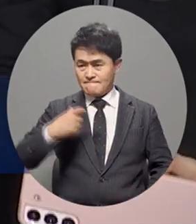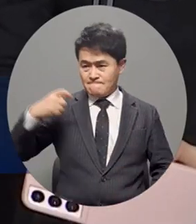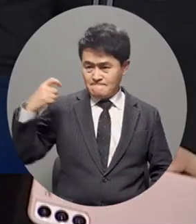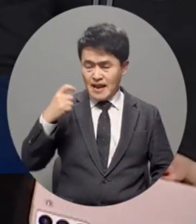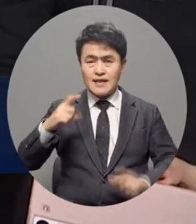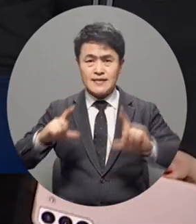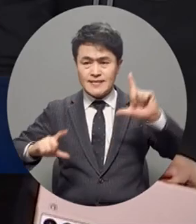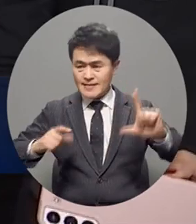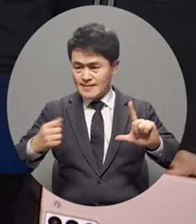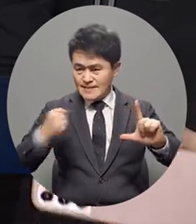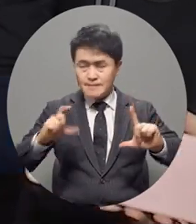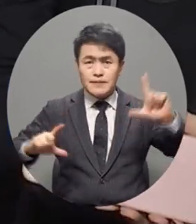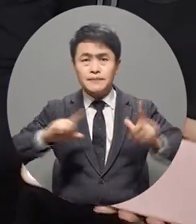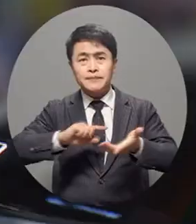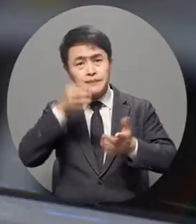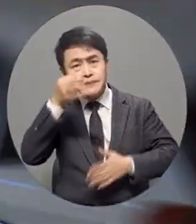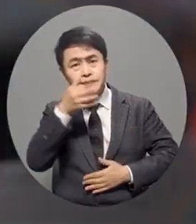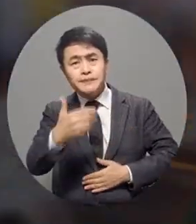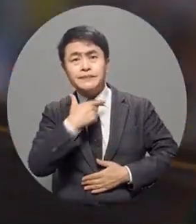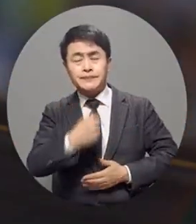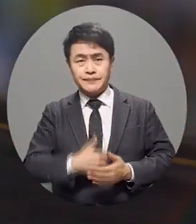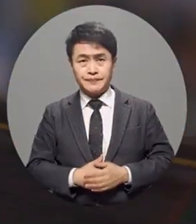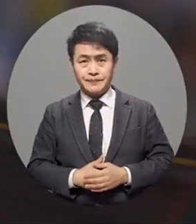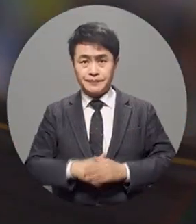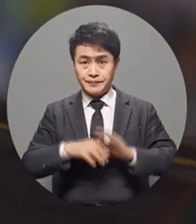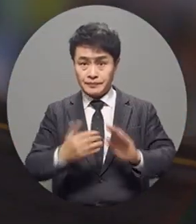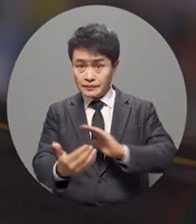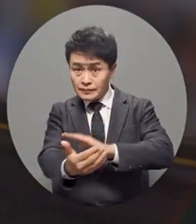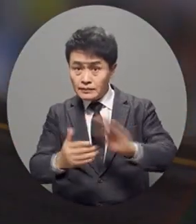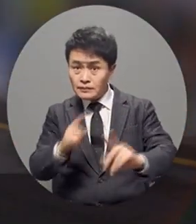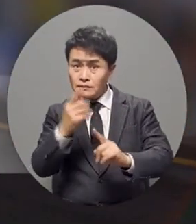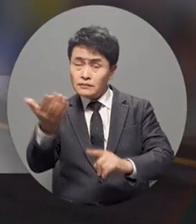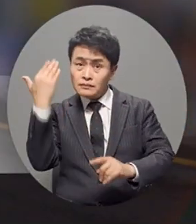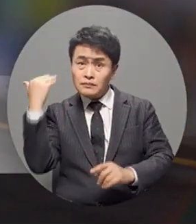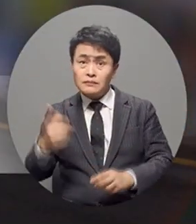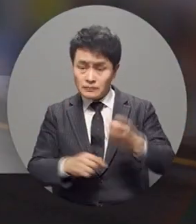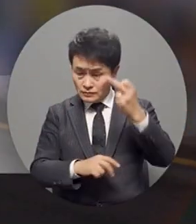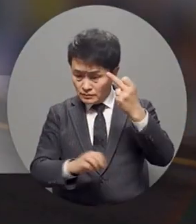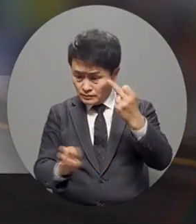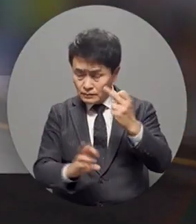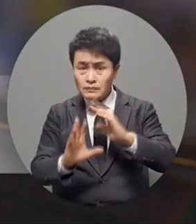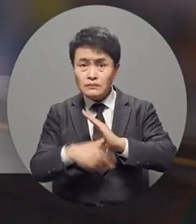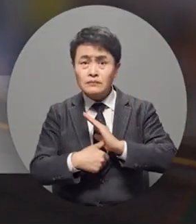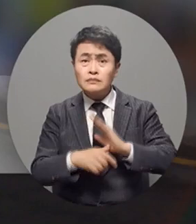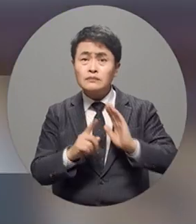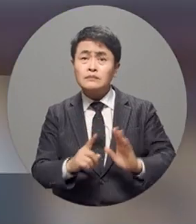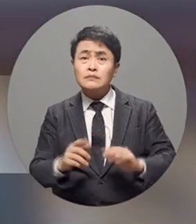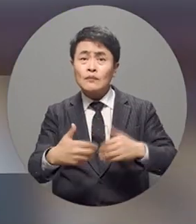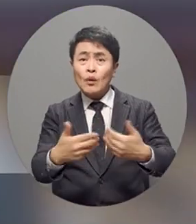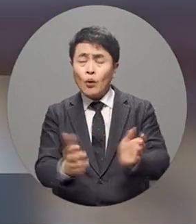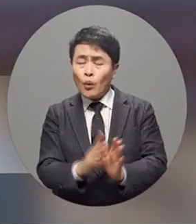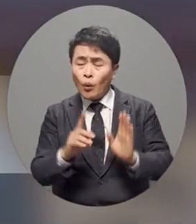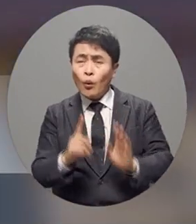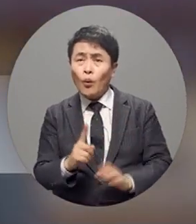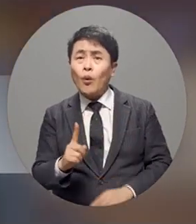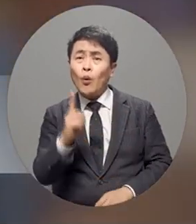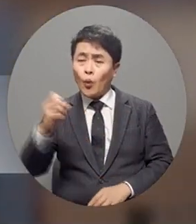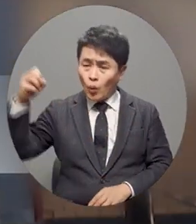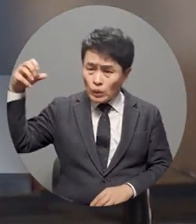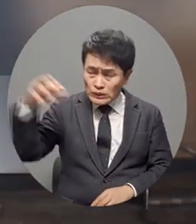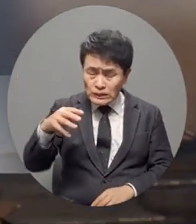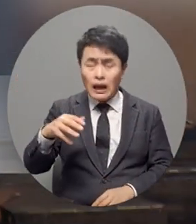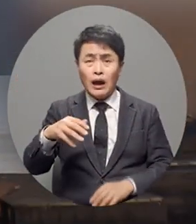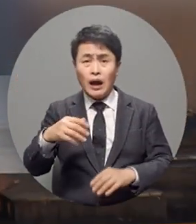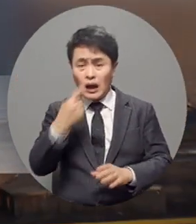모습 보여주고 싶어서 그랬답니다. 앞서 이 씨는 지난달 30일 경기 고양의 한 다방에서 여성업주를 목졸라